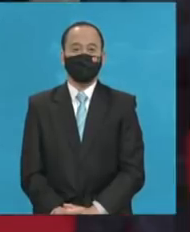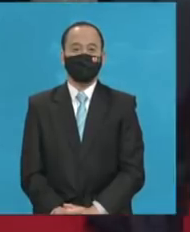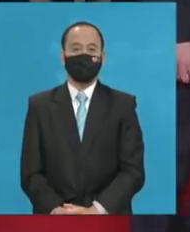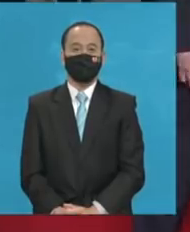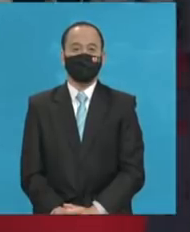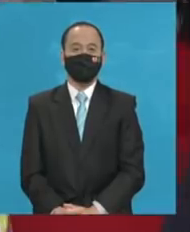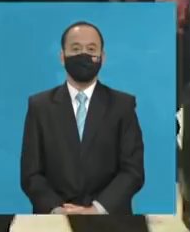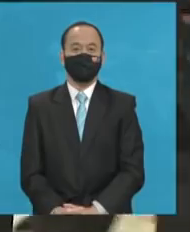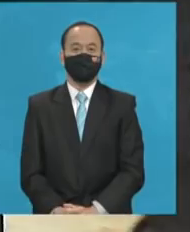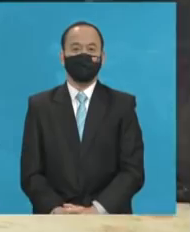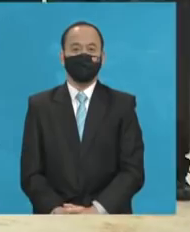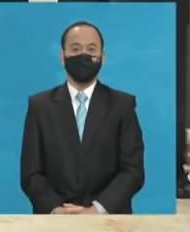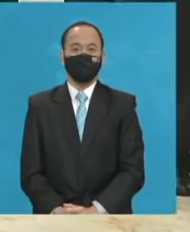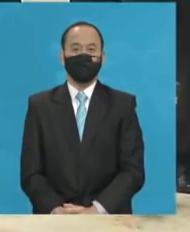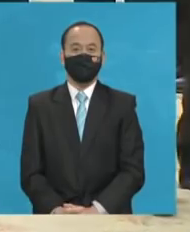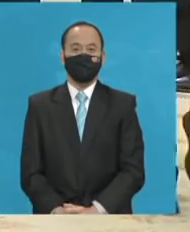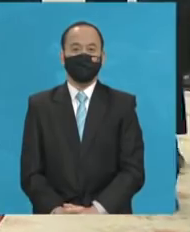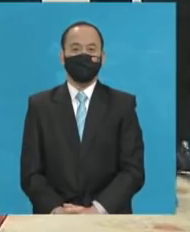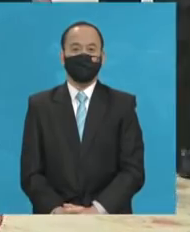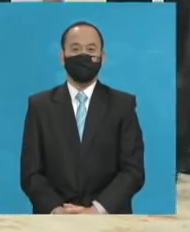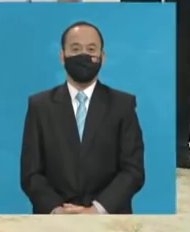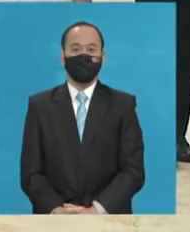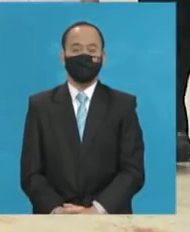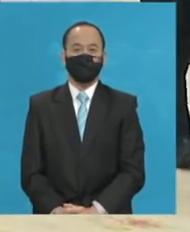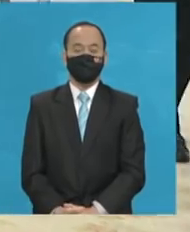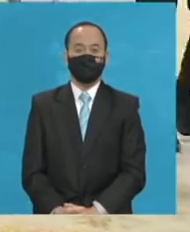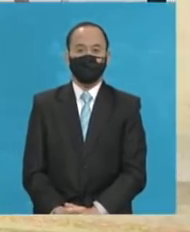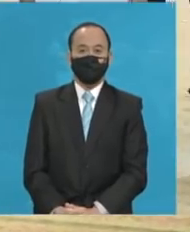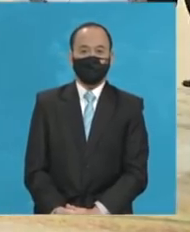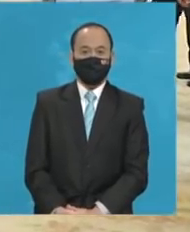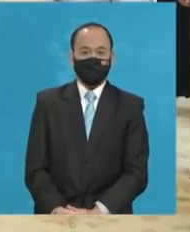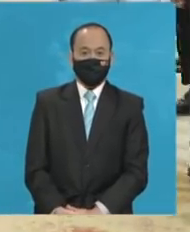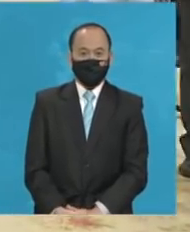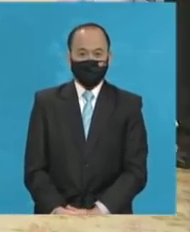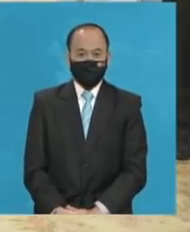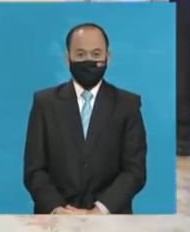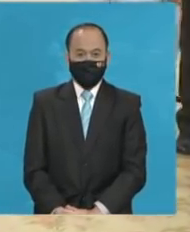akhir-akhir tanki sendiri disini